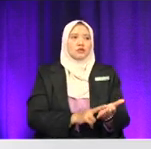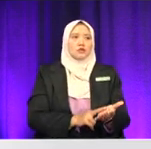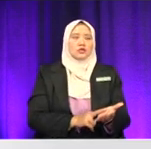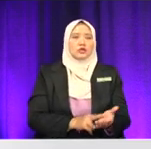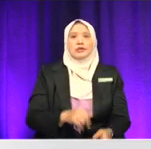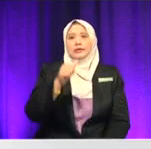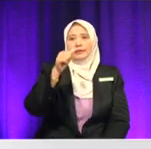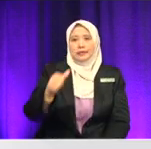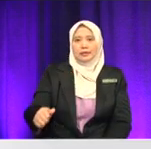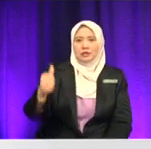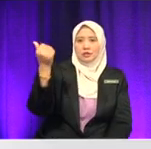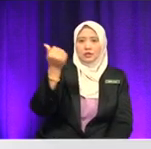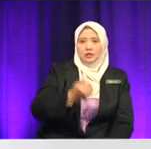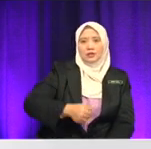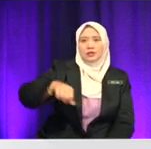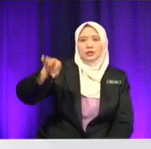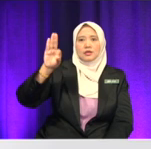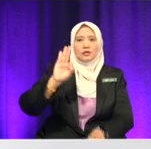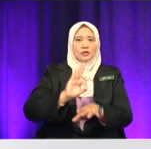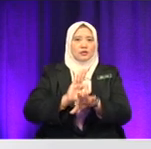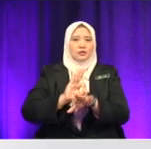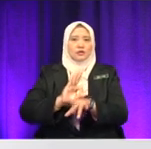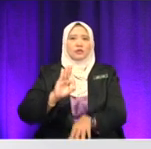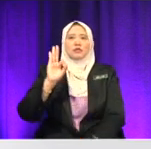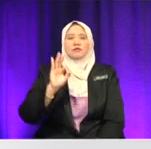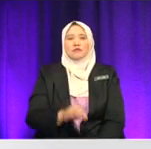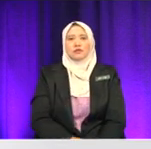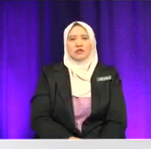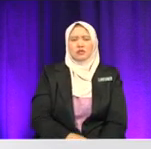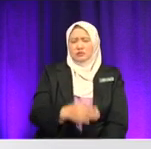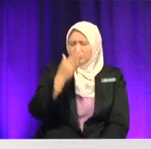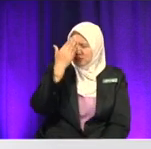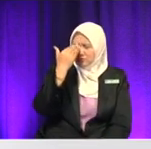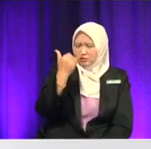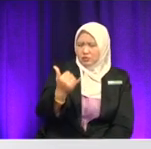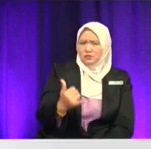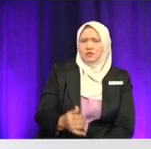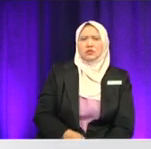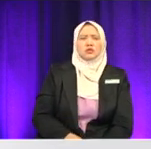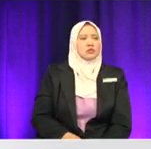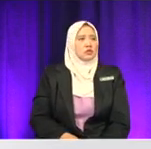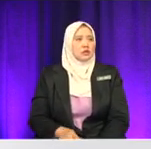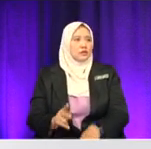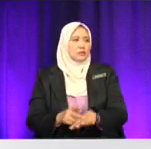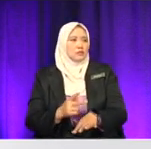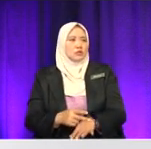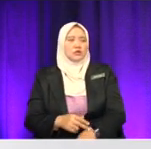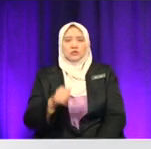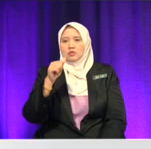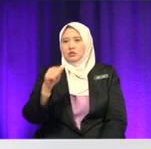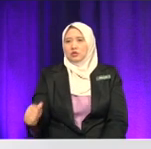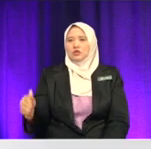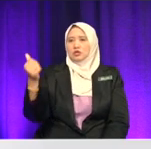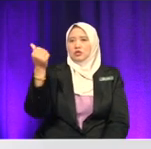antifungal. Betul. Okey, ada tak? Kenapa kita pakai antifungal? Okey, sebab